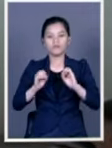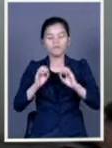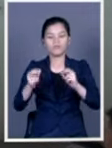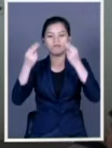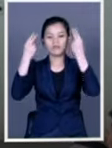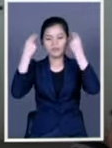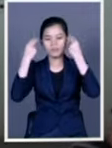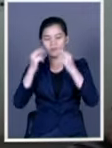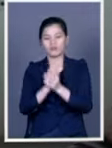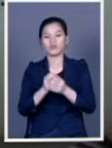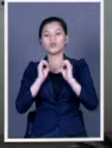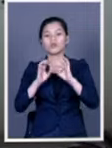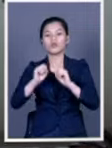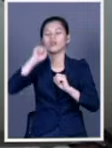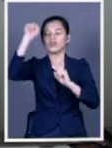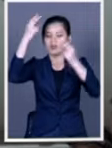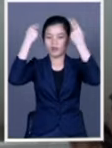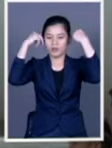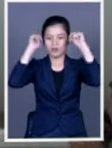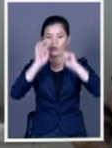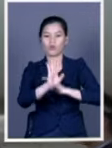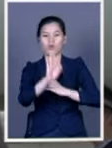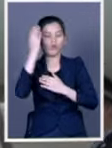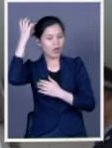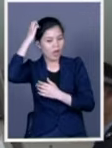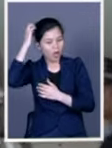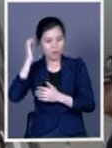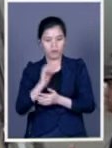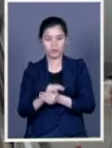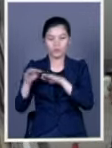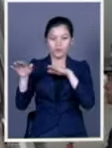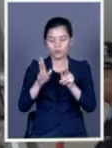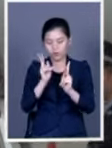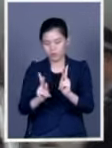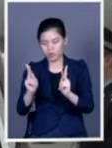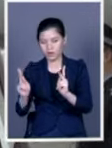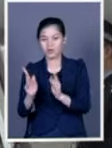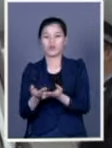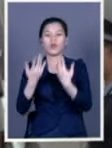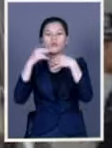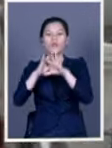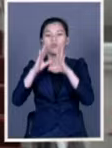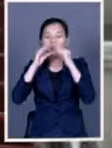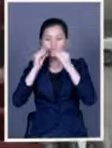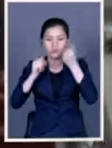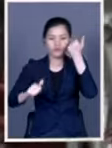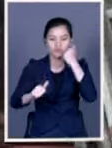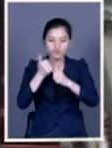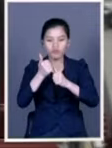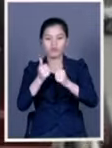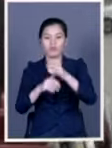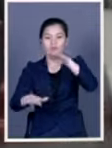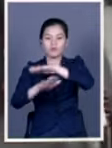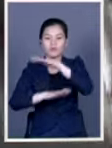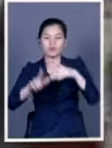สีพันดอนนายกรัฐมนตรีแห่งสาธารณรัฐประชาธิปไตยประชาชนลาวพร้อมคณะได้เข้าร่วมกองประชุมสุดยอดอนุภาคพื้น